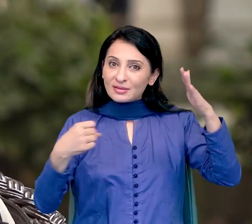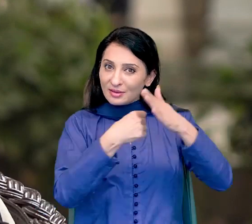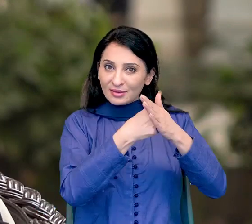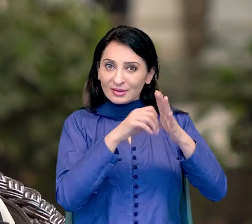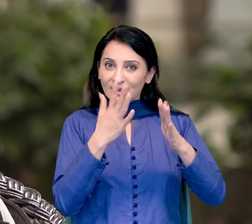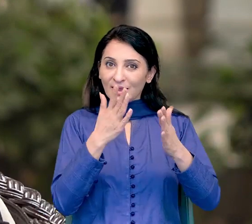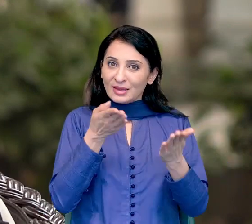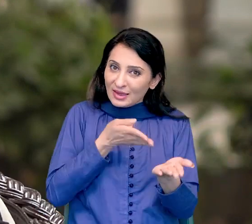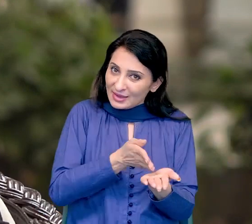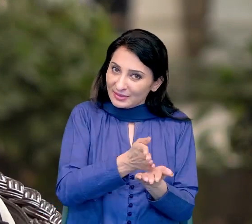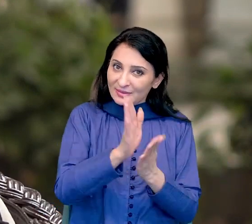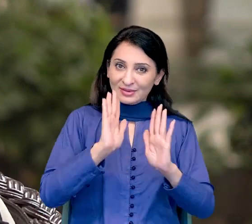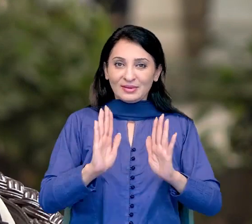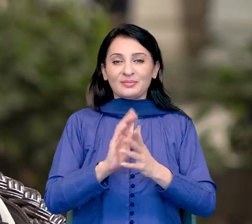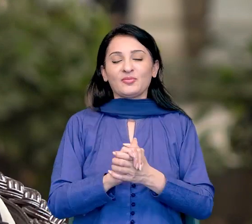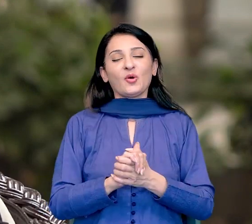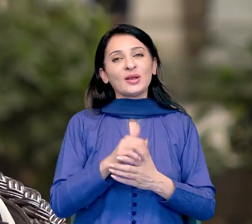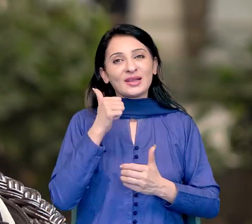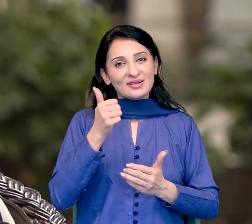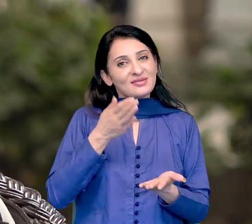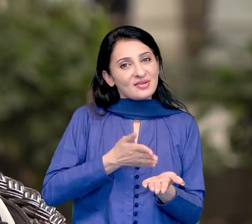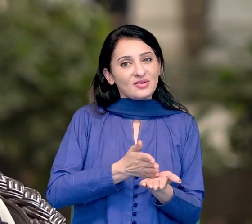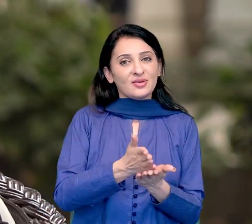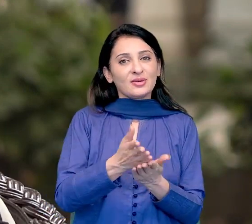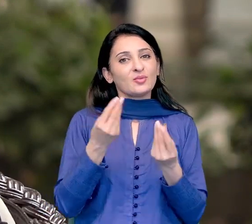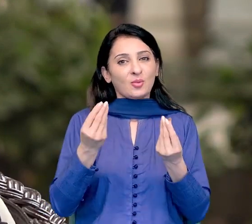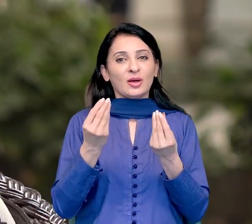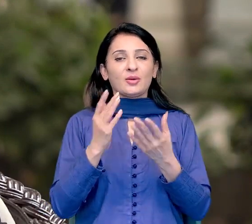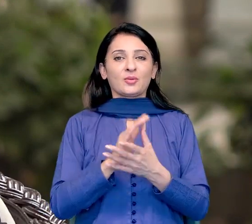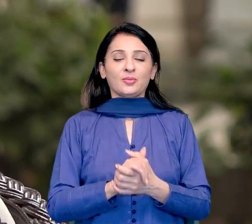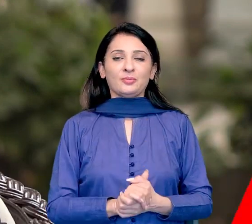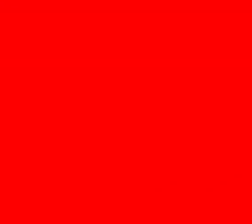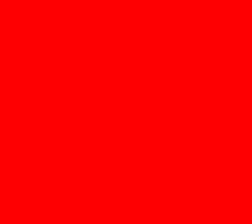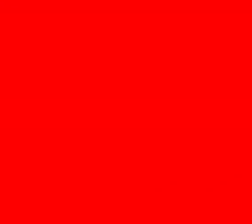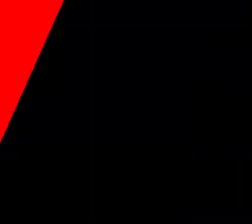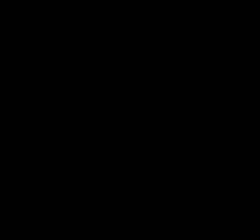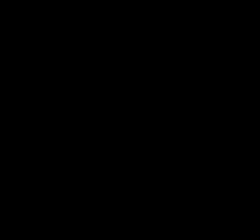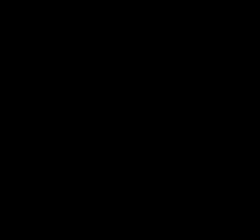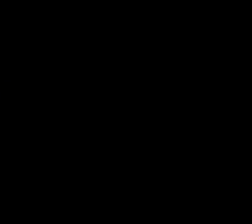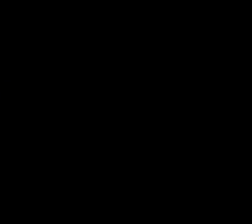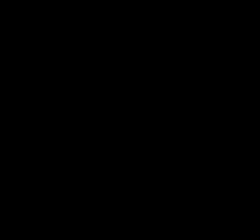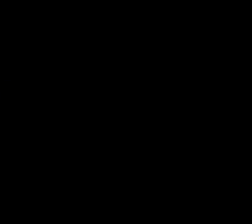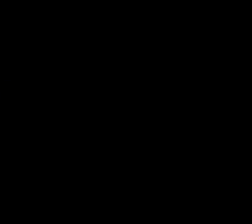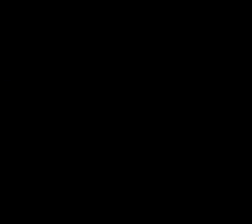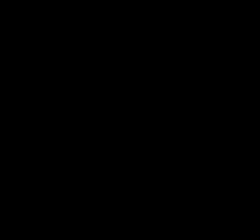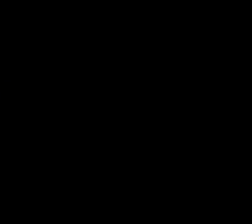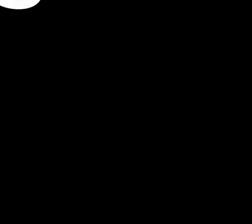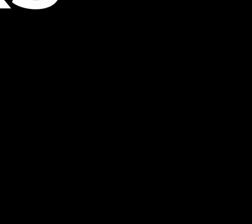about the destination, it is about the journey. And have a wonderful journey.